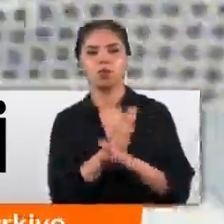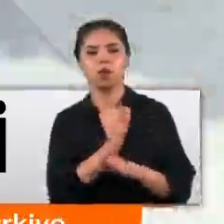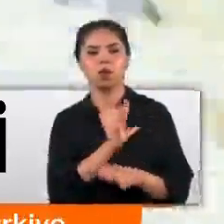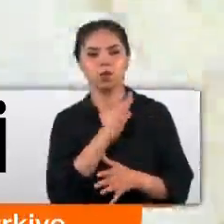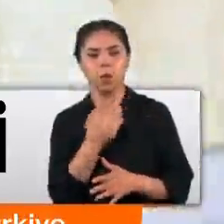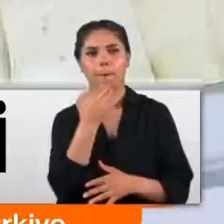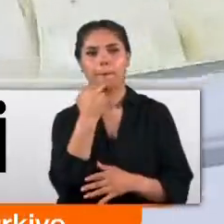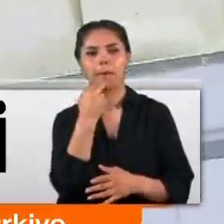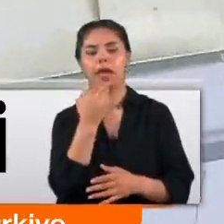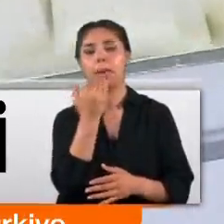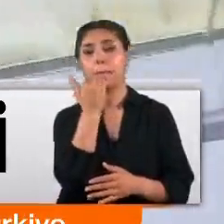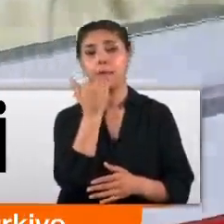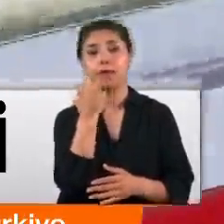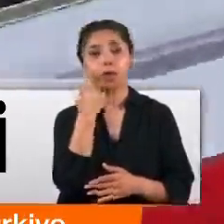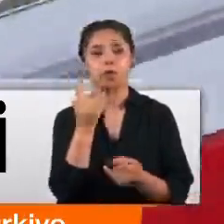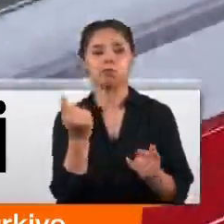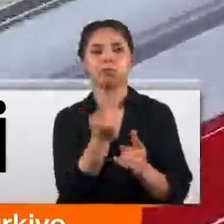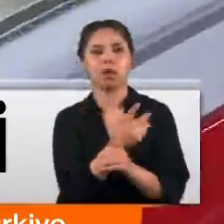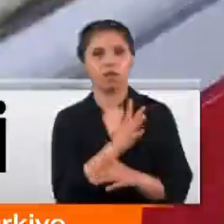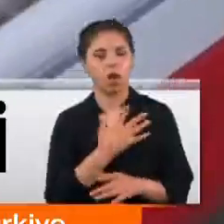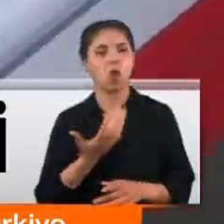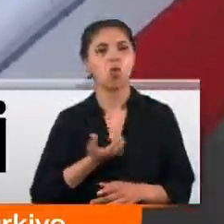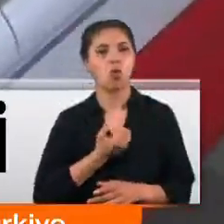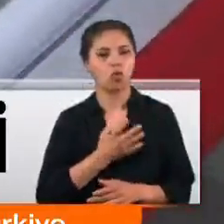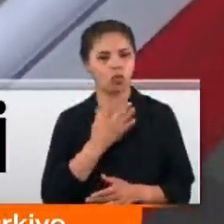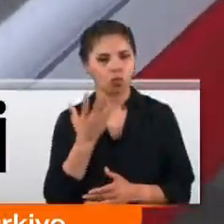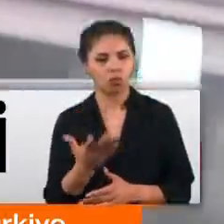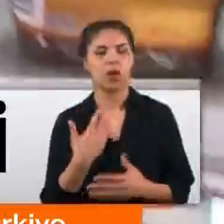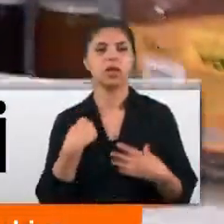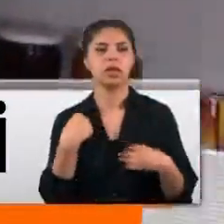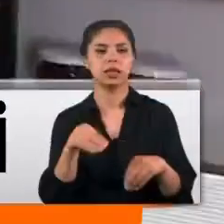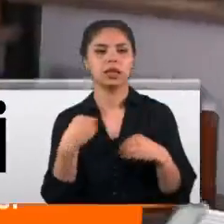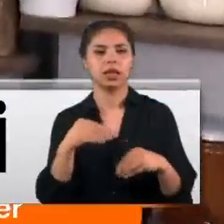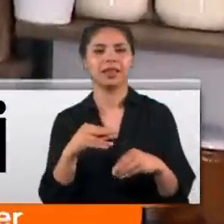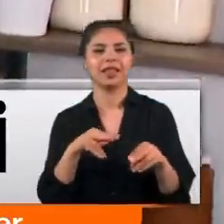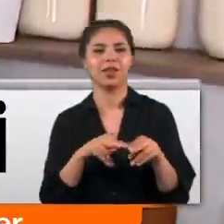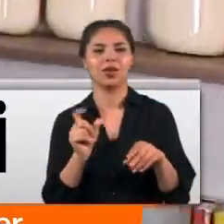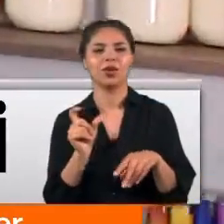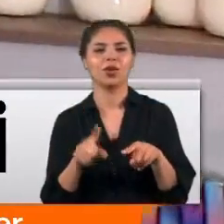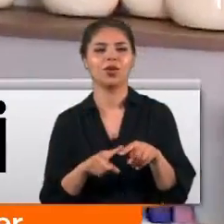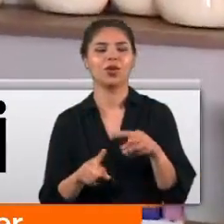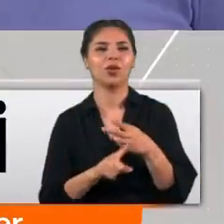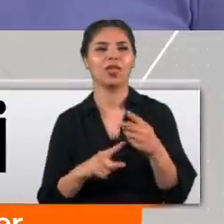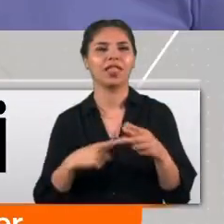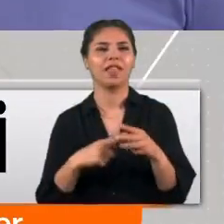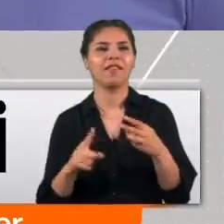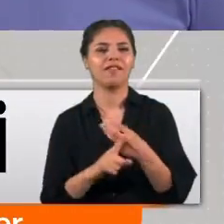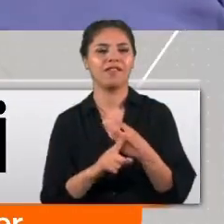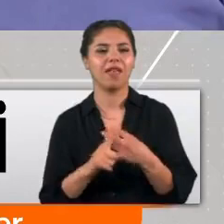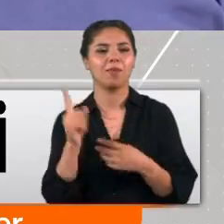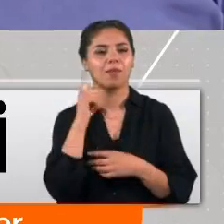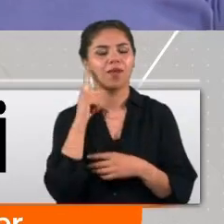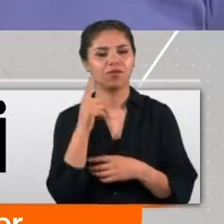var. Peynir çeşitlerimiz, yoğurt. Bunları satıyoruz. Künefe gördük az önce. Künefe de yapıyoruz. Olmazsa